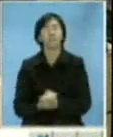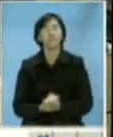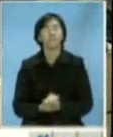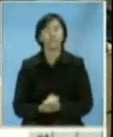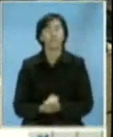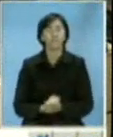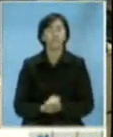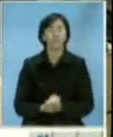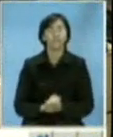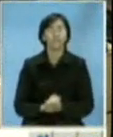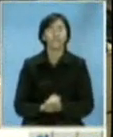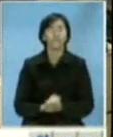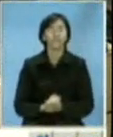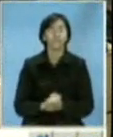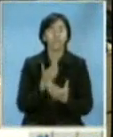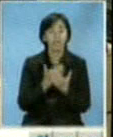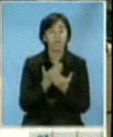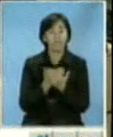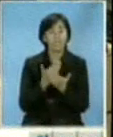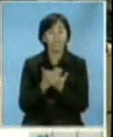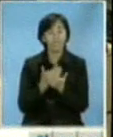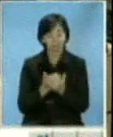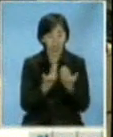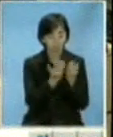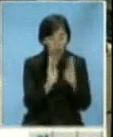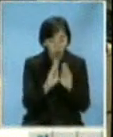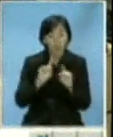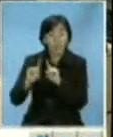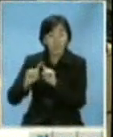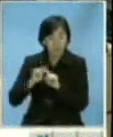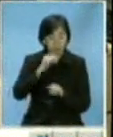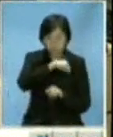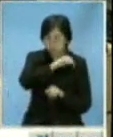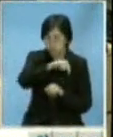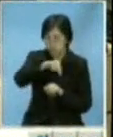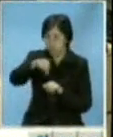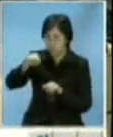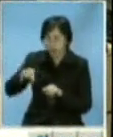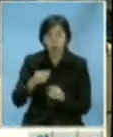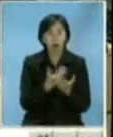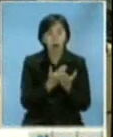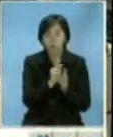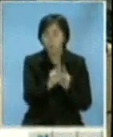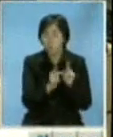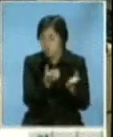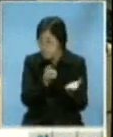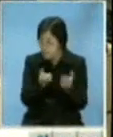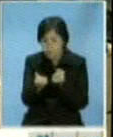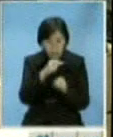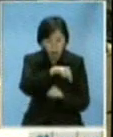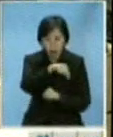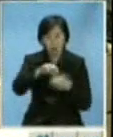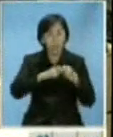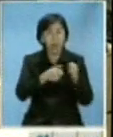หนำซ้ำหนี้ครัวเรือนซึ่งเป็นปัญหาใหญ่ที่สุดของประเทศก็ไม่ได้รับการเอาใจใส่แก้